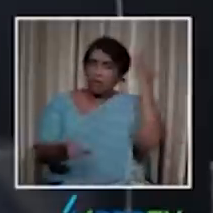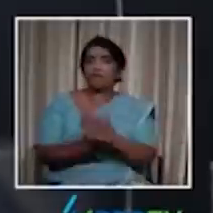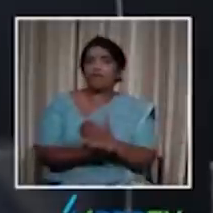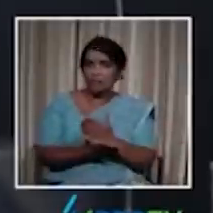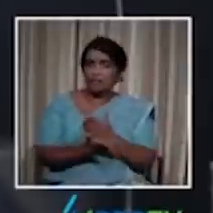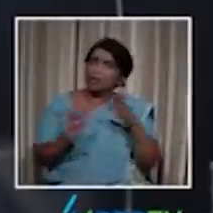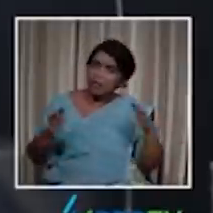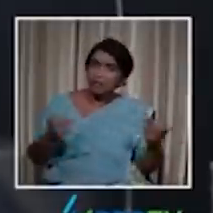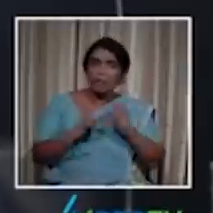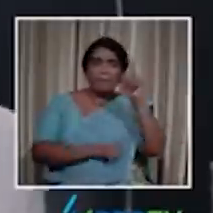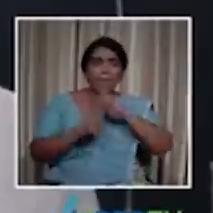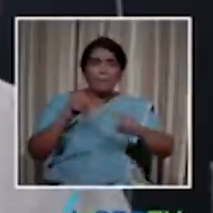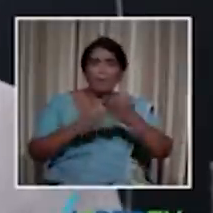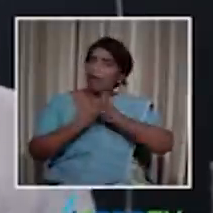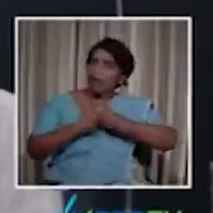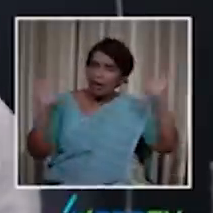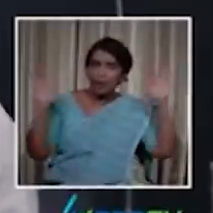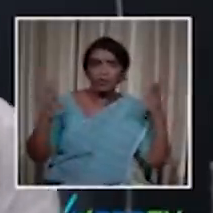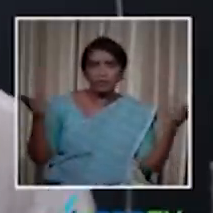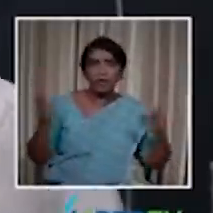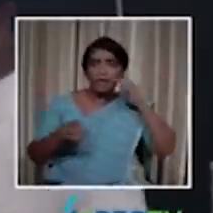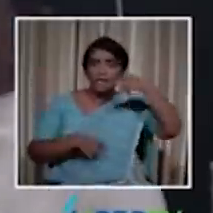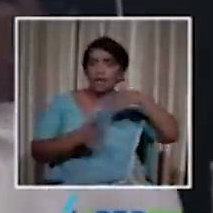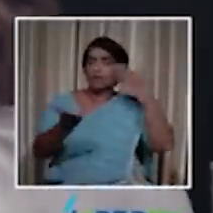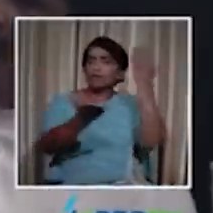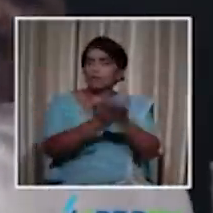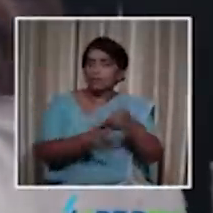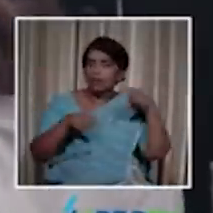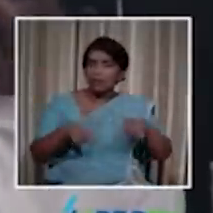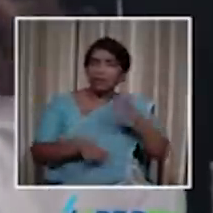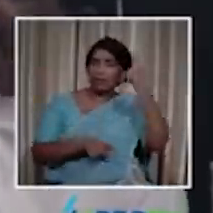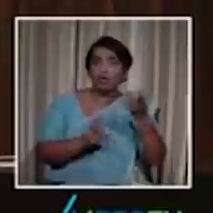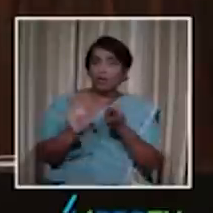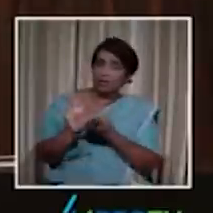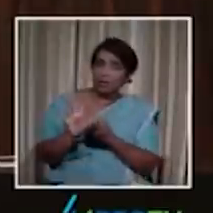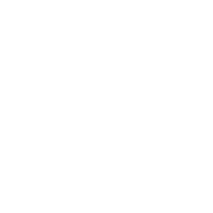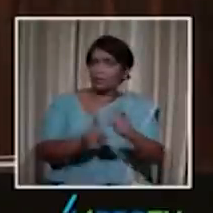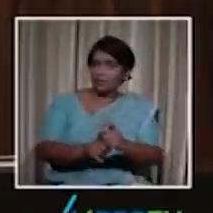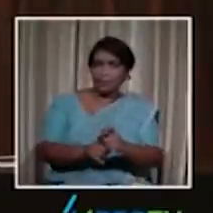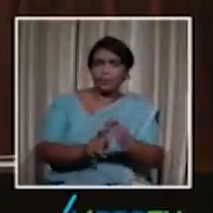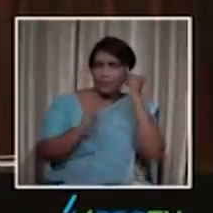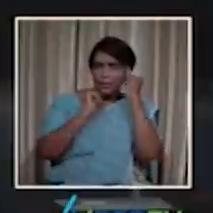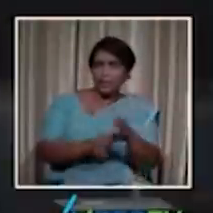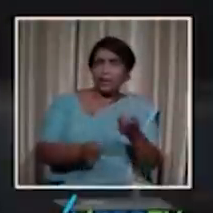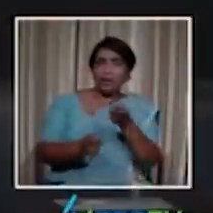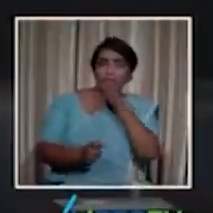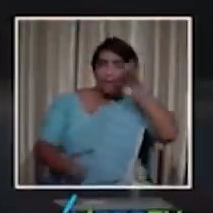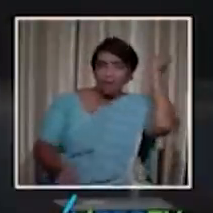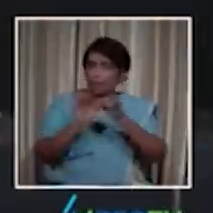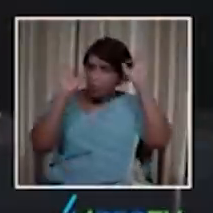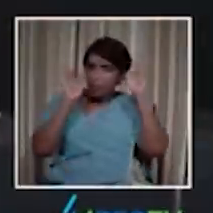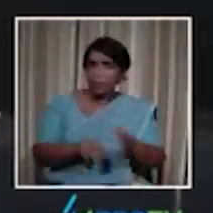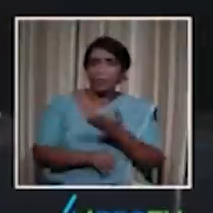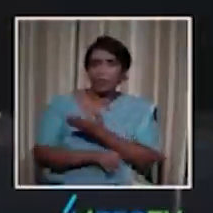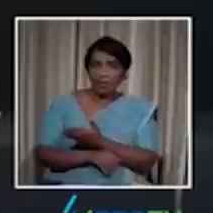ඕන එහෙම නැත්නම් පාර්ලිමේන්තුව විසිරවන්න ඕන එහෙම නැත්නම් විශ්වාසභංගය ගෙනල්ලා මේක දෙකෙන් එකක් කරන්න ඕන අරගල කරුවන්ට මේ මොහොතේ කඳුළු ගෑස් වල ජල ප්‍රහාරය එල්ල